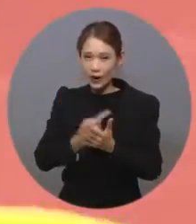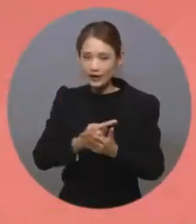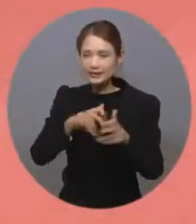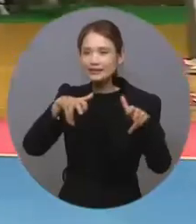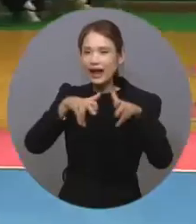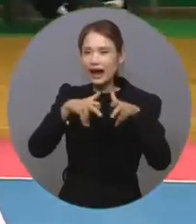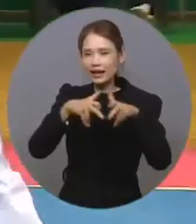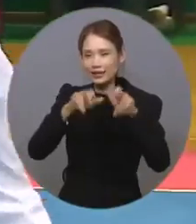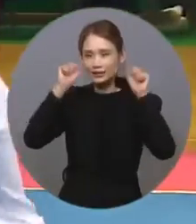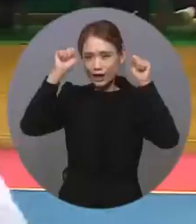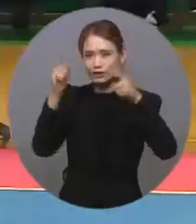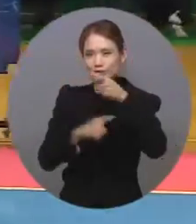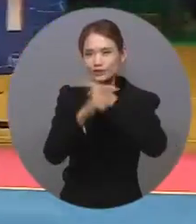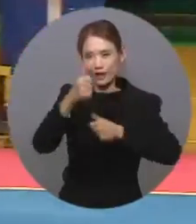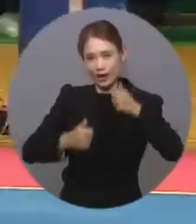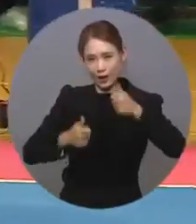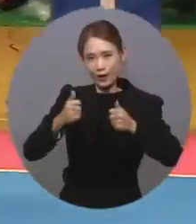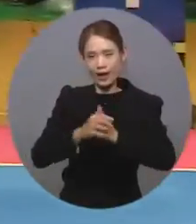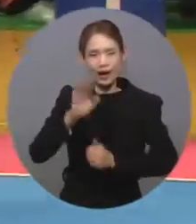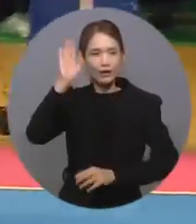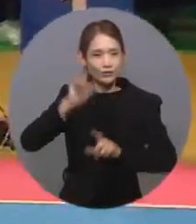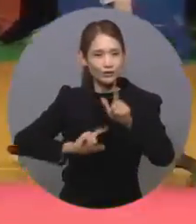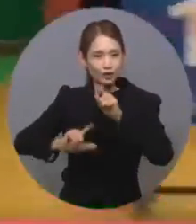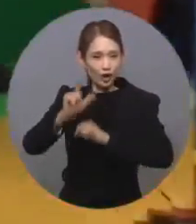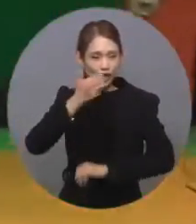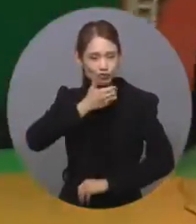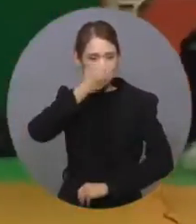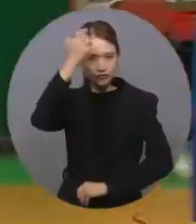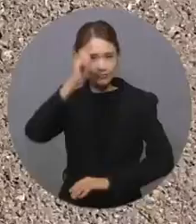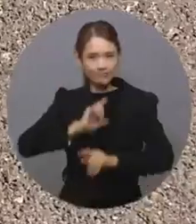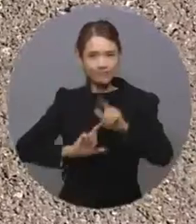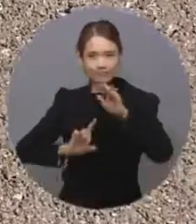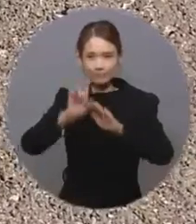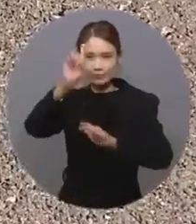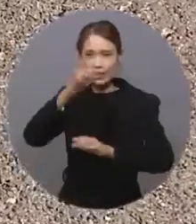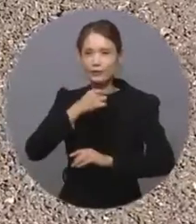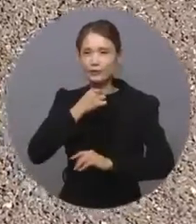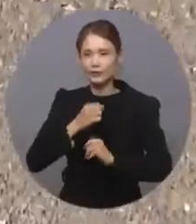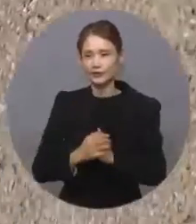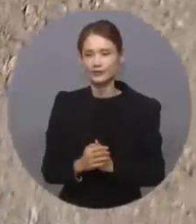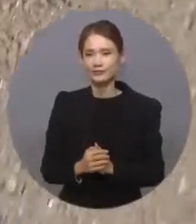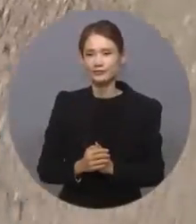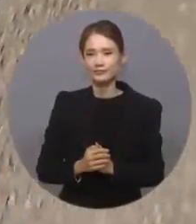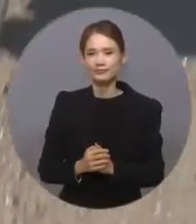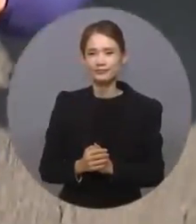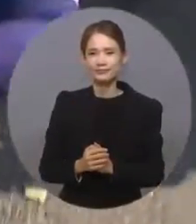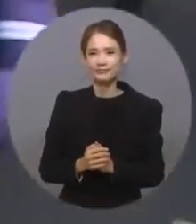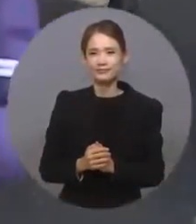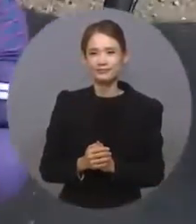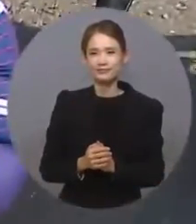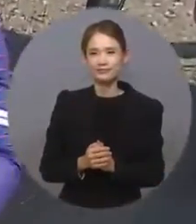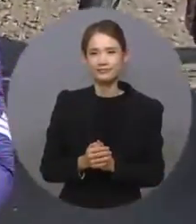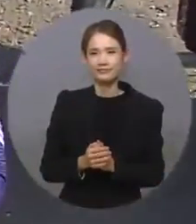1 이제서 스토리 꼽은 더 높은 곳을 바라보고 있습니다 복지 tv 뉴스 박성용 입니다